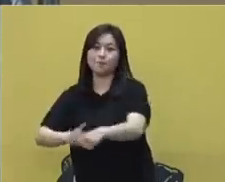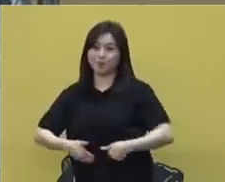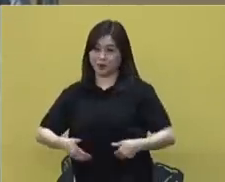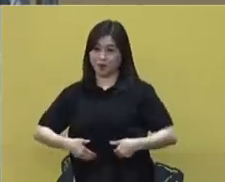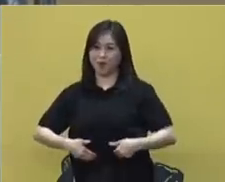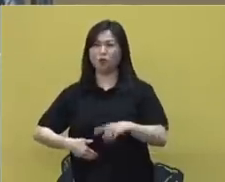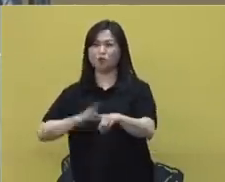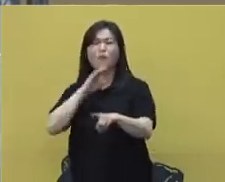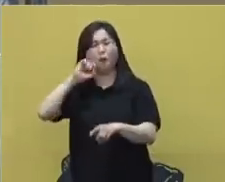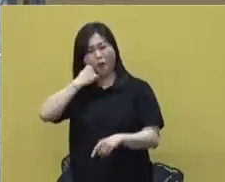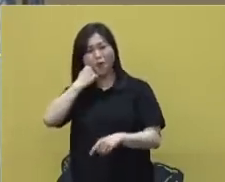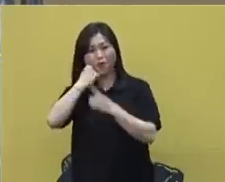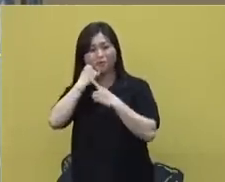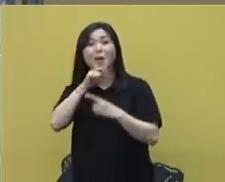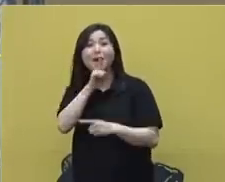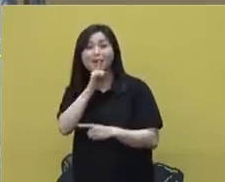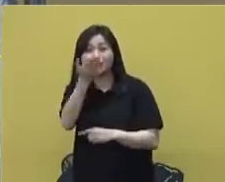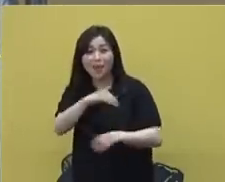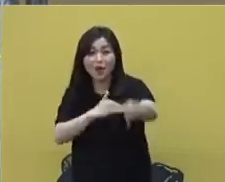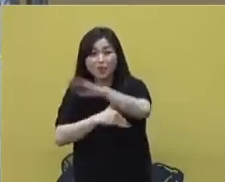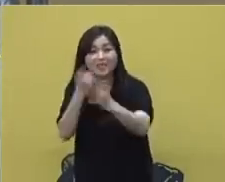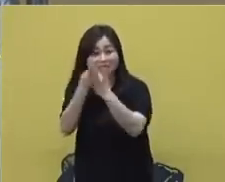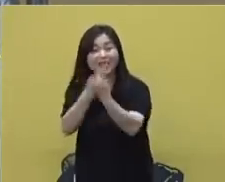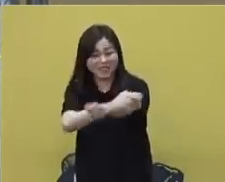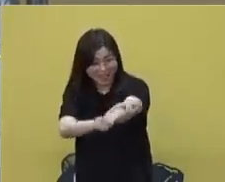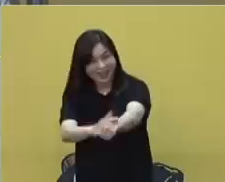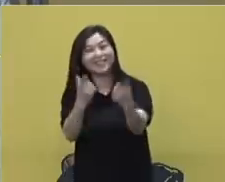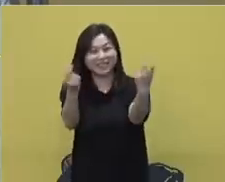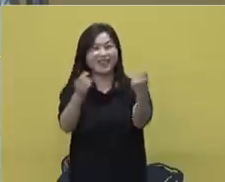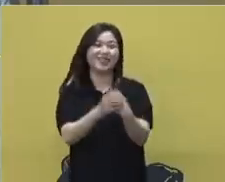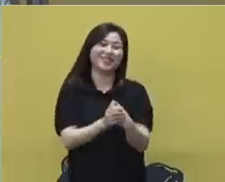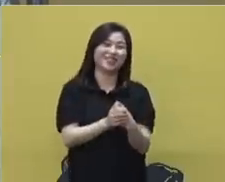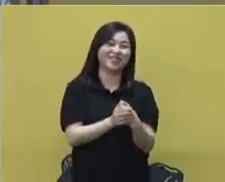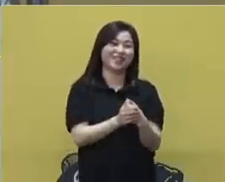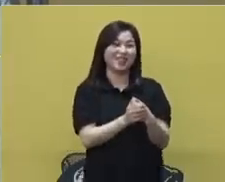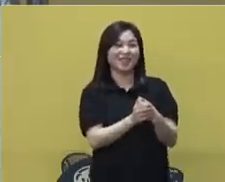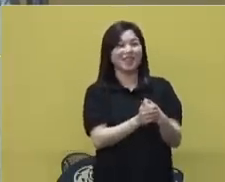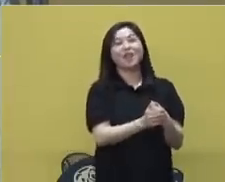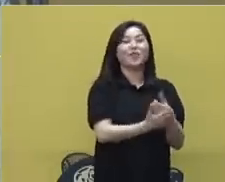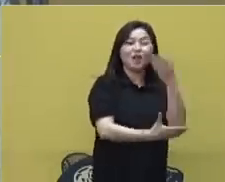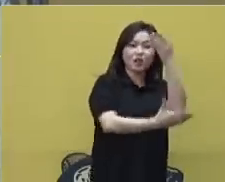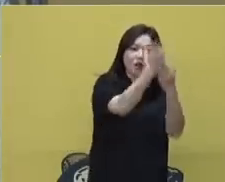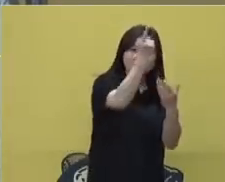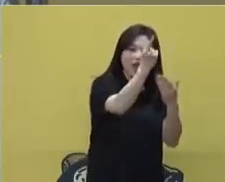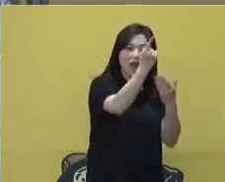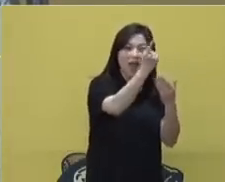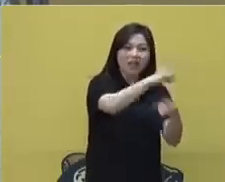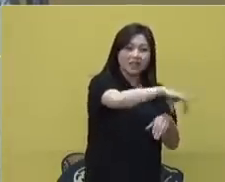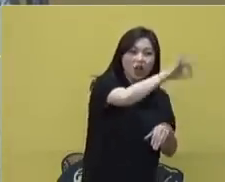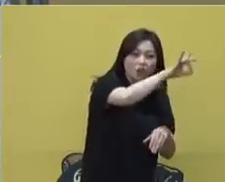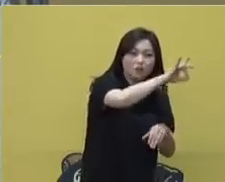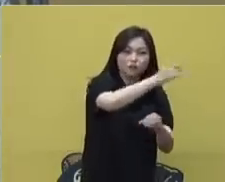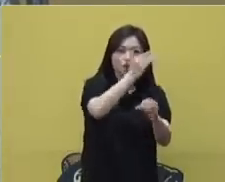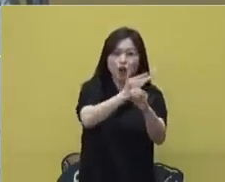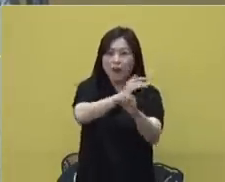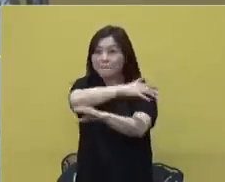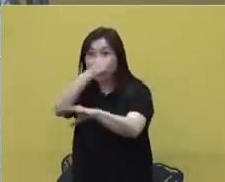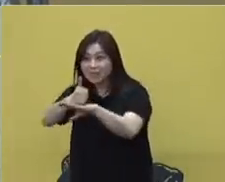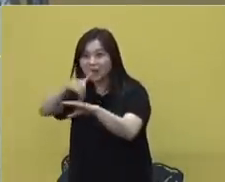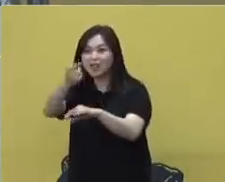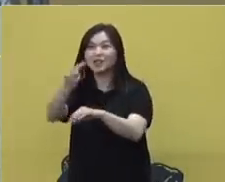굉장히 어려운 게 근데 다 알아들으시네요. 역시 민주시민 여러분 사랑합니다. 통일의 초석, 중석, 마지막 돌,